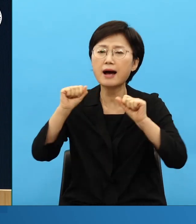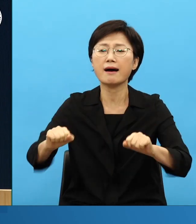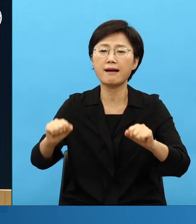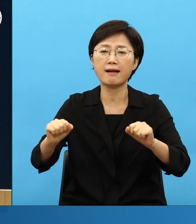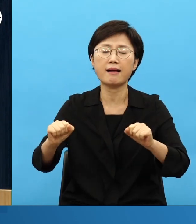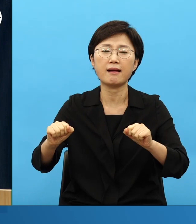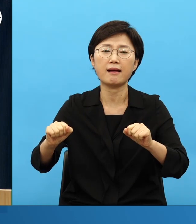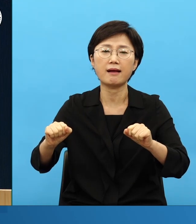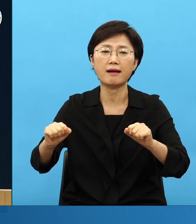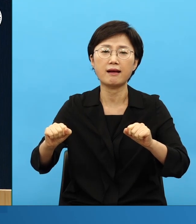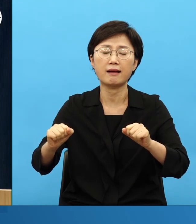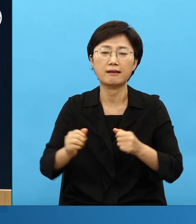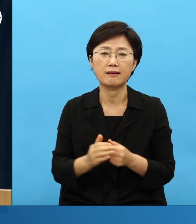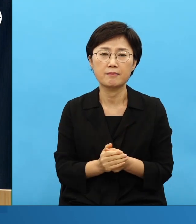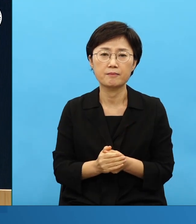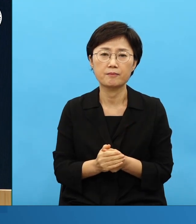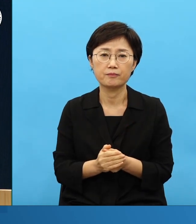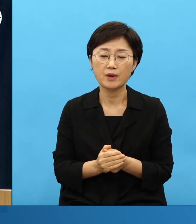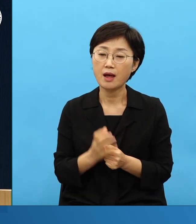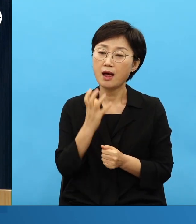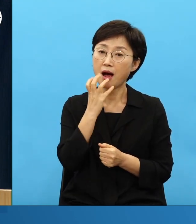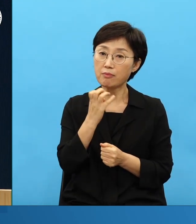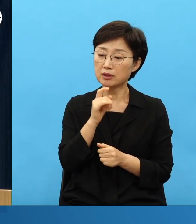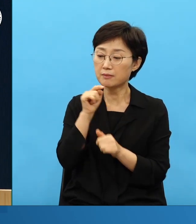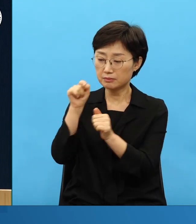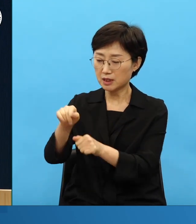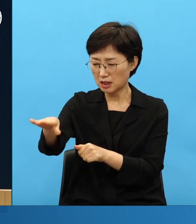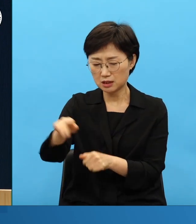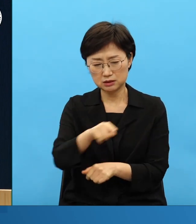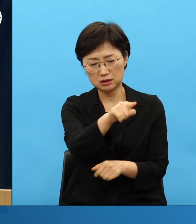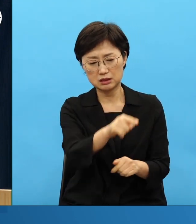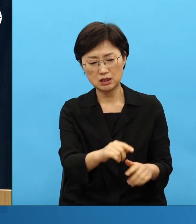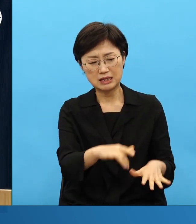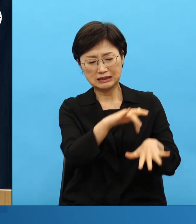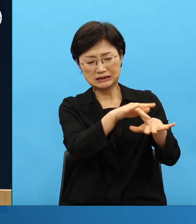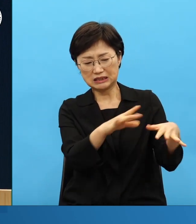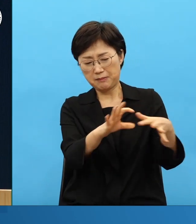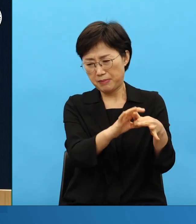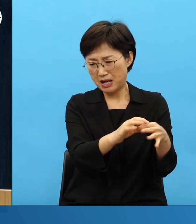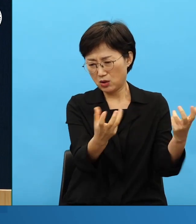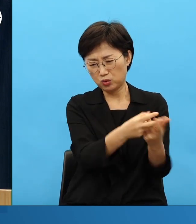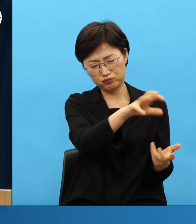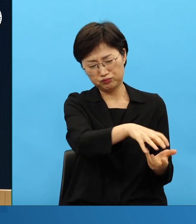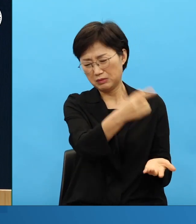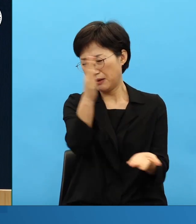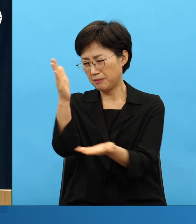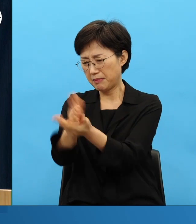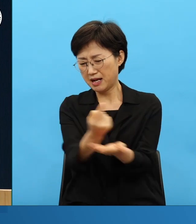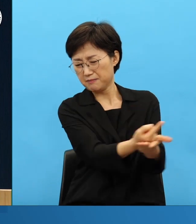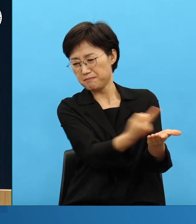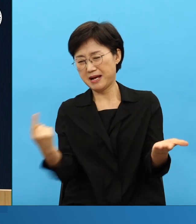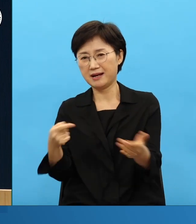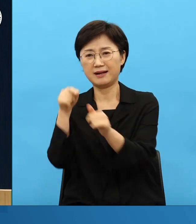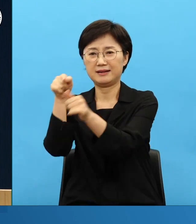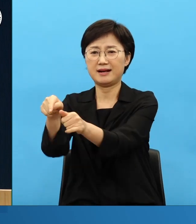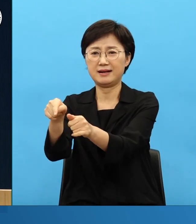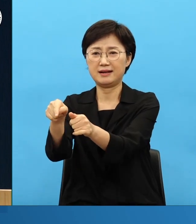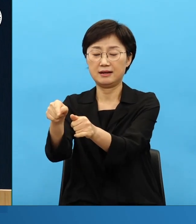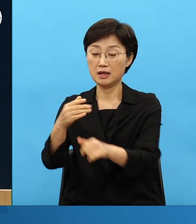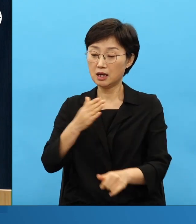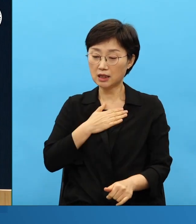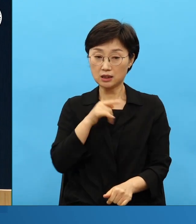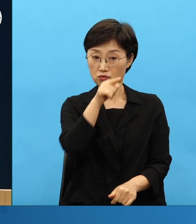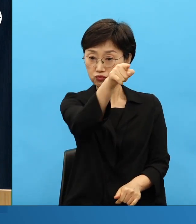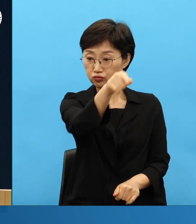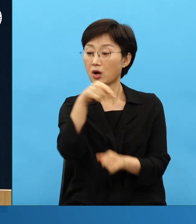그 엄청난 멸망의 도시를 떠나라. He says to Abraham, leave that city of destruction 내가 네게 지시할 땅으로 가라. and go to the land that